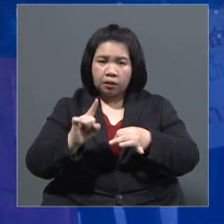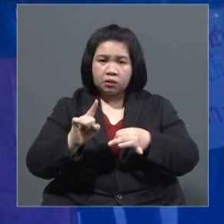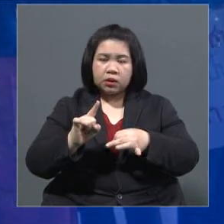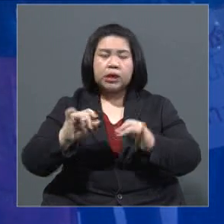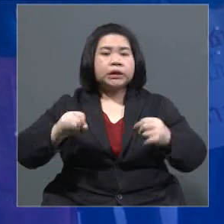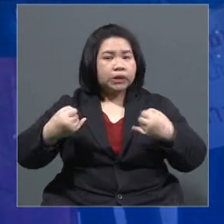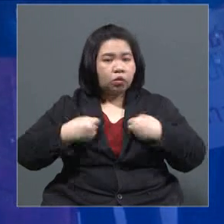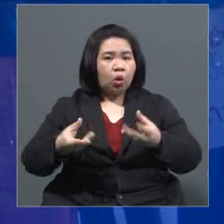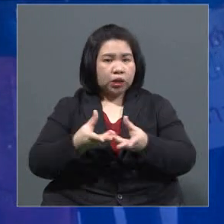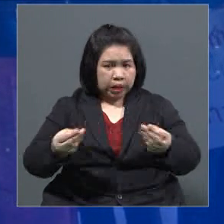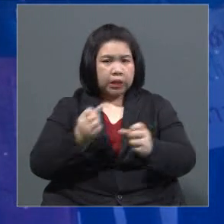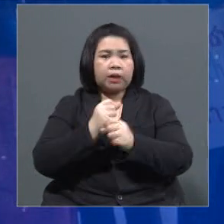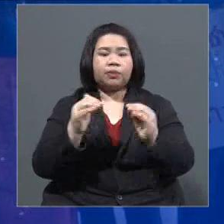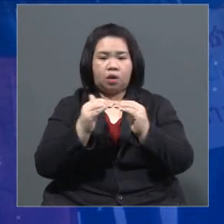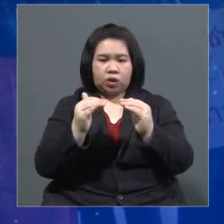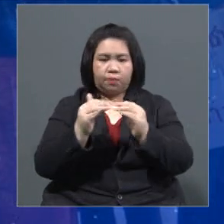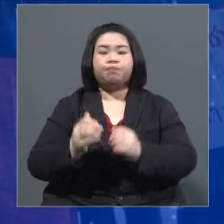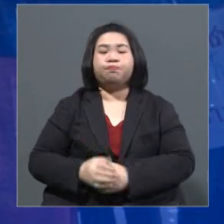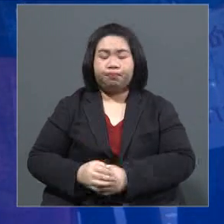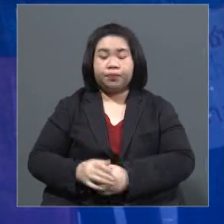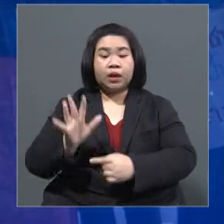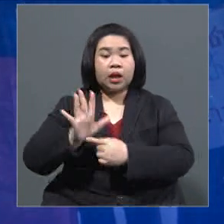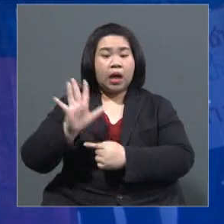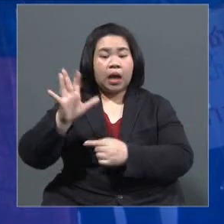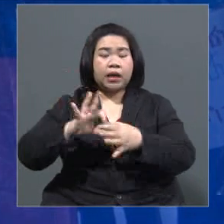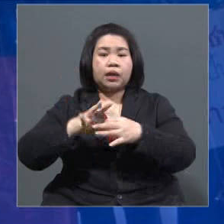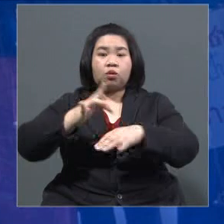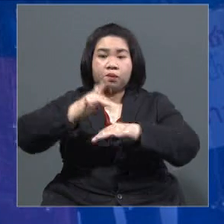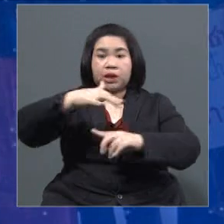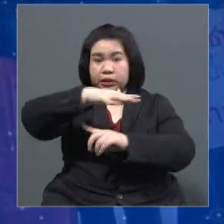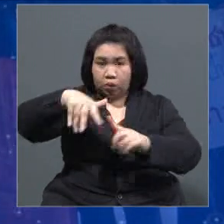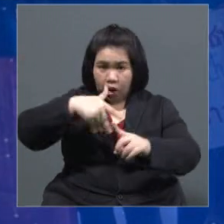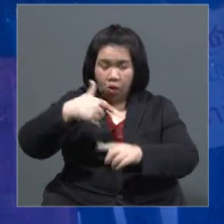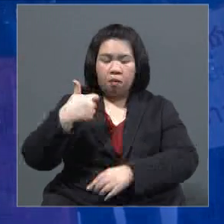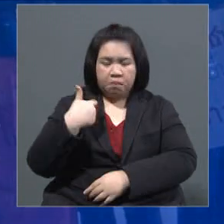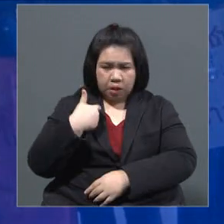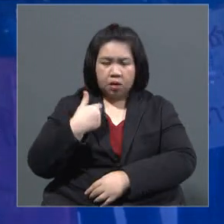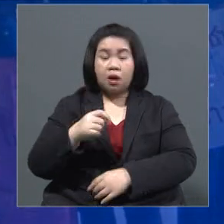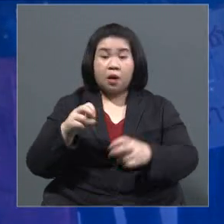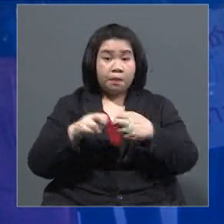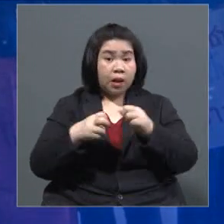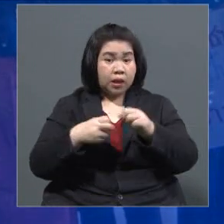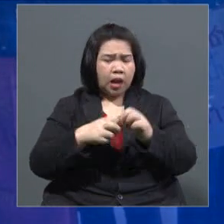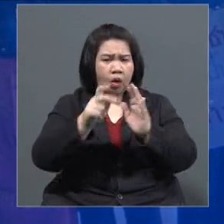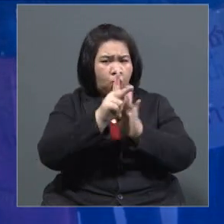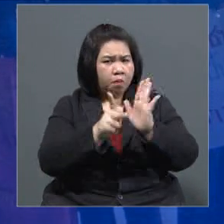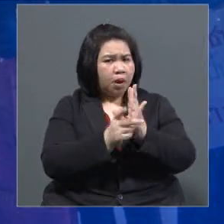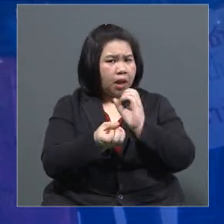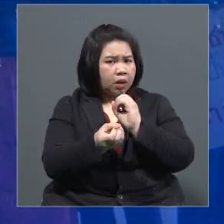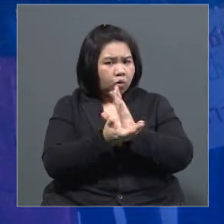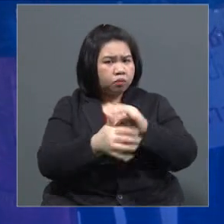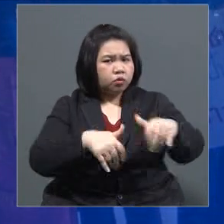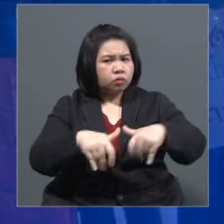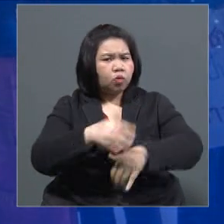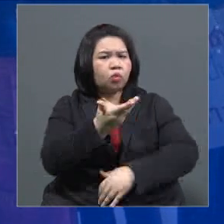ดินอย่างเป็นธรรมค่ะครับนอกจากนี้ยังมีนโยบายการจัดการทรัพยากรธรรมชาตินะครับให้ยกเลิกนโยบายและกฎหมายที่ส่งผลลกระทบต่อ